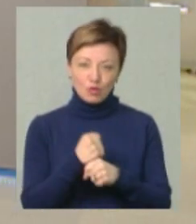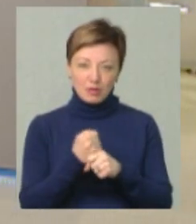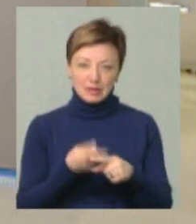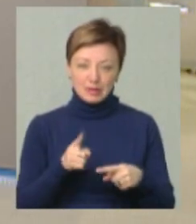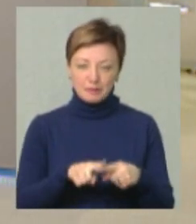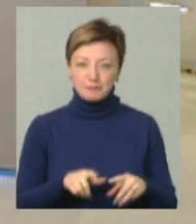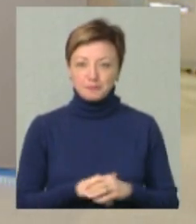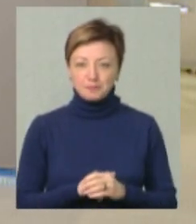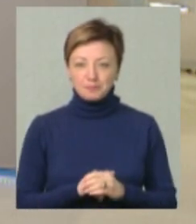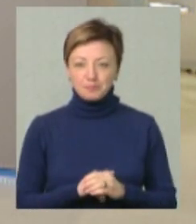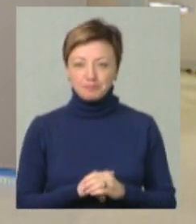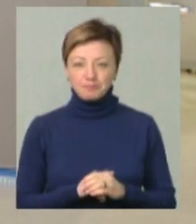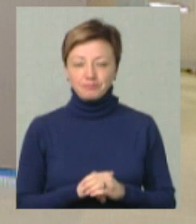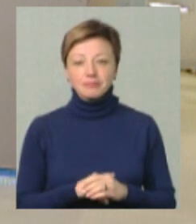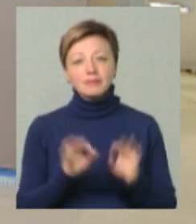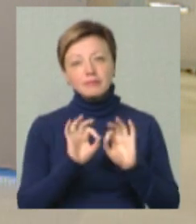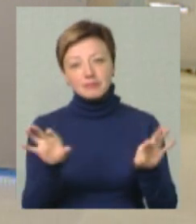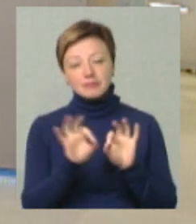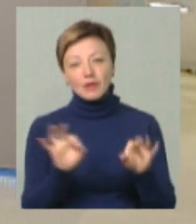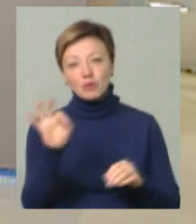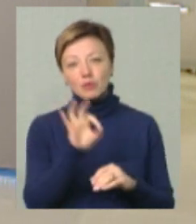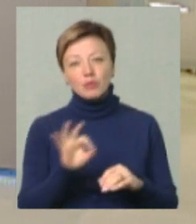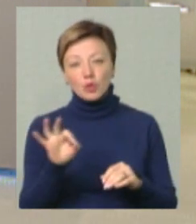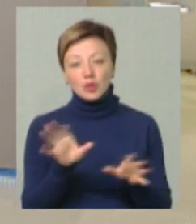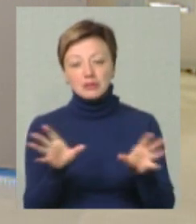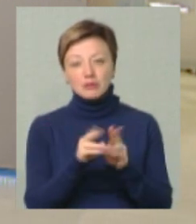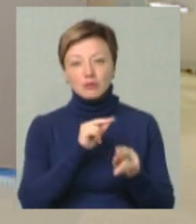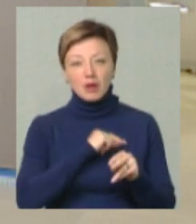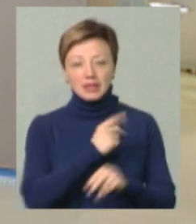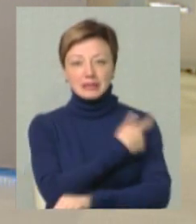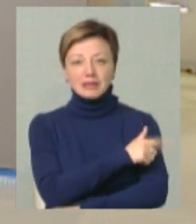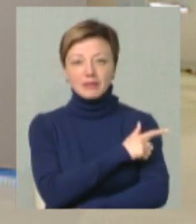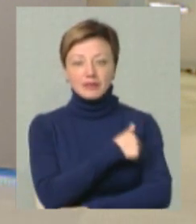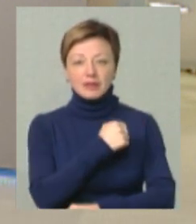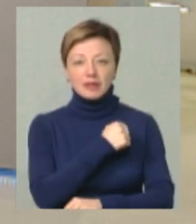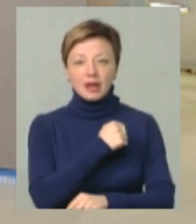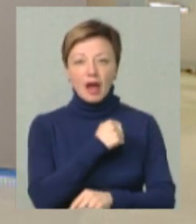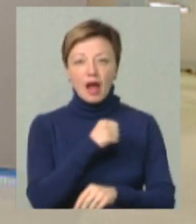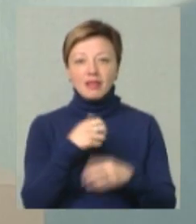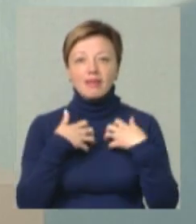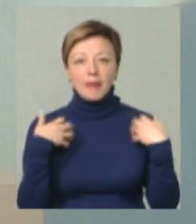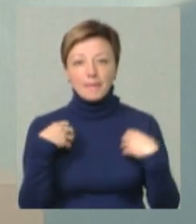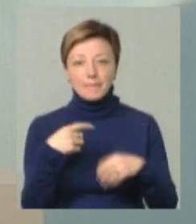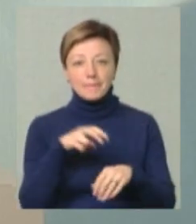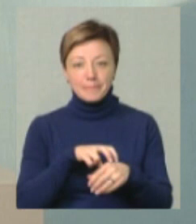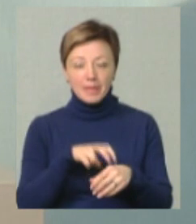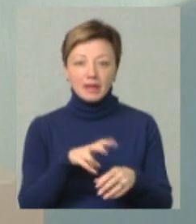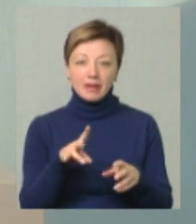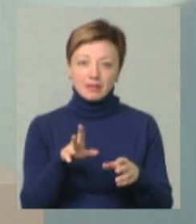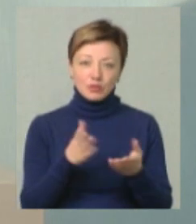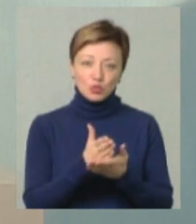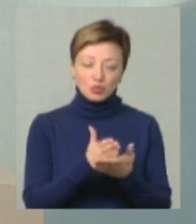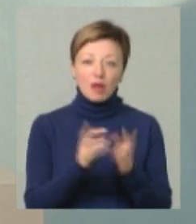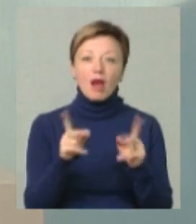робити. Поділіться, будь ласка, щодо співпраці із шпиталем ветеринарної медицини і, власне, з